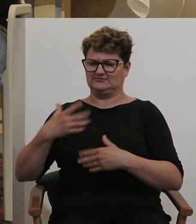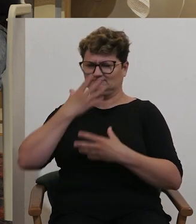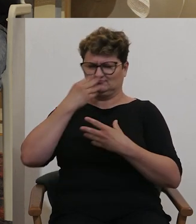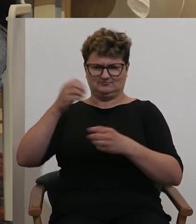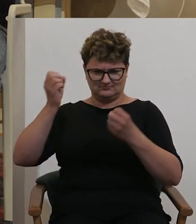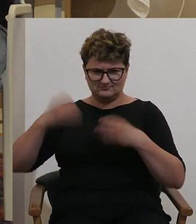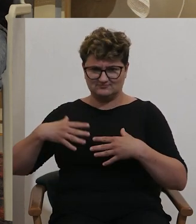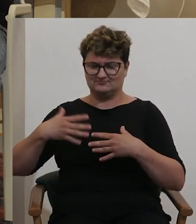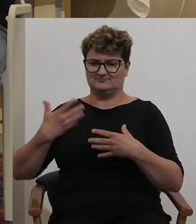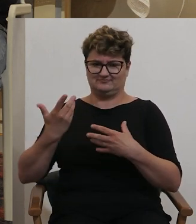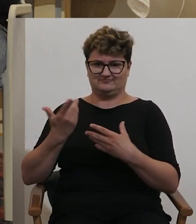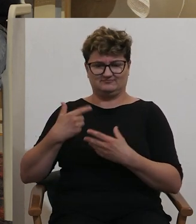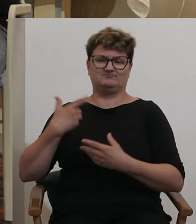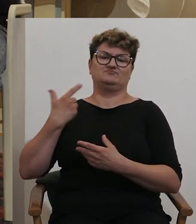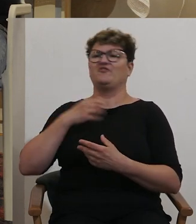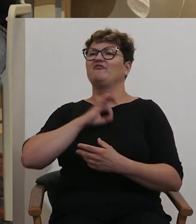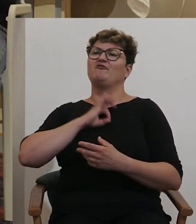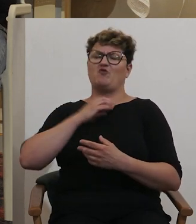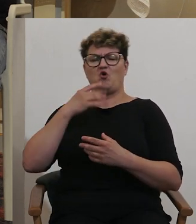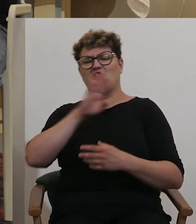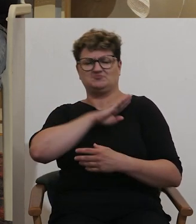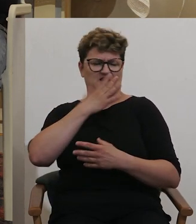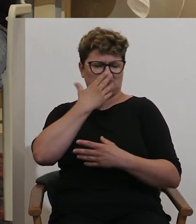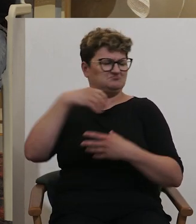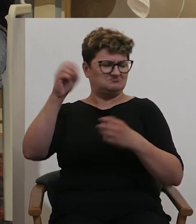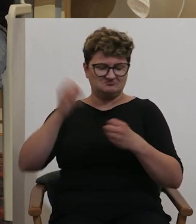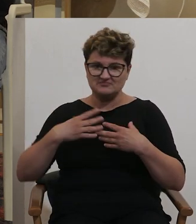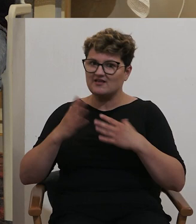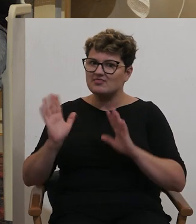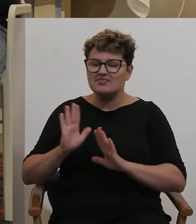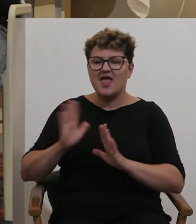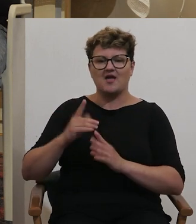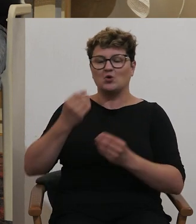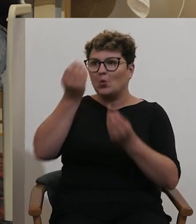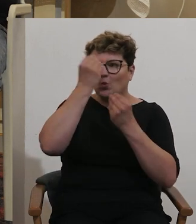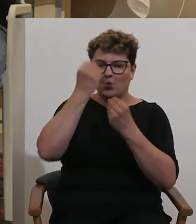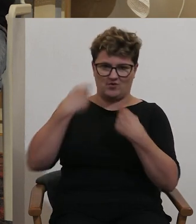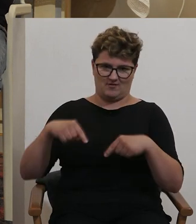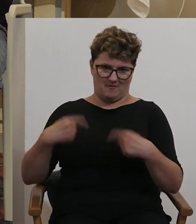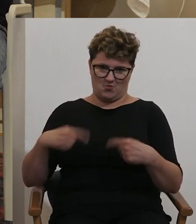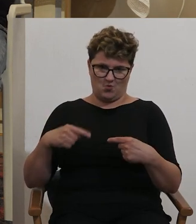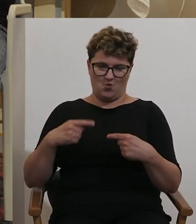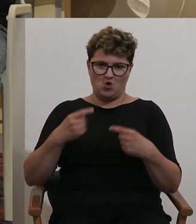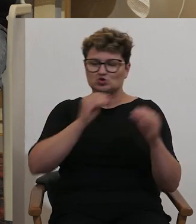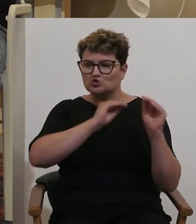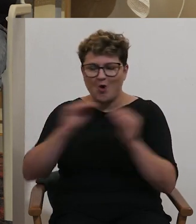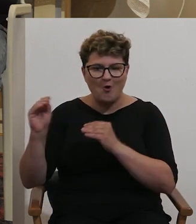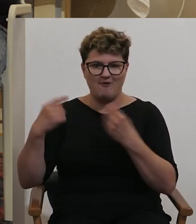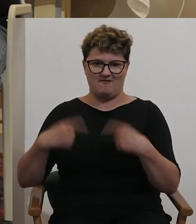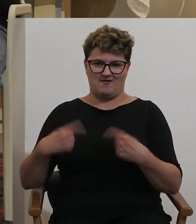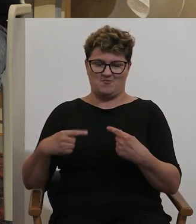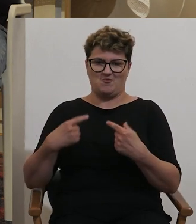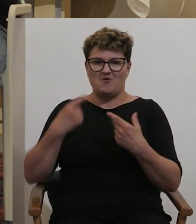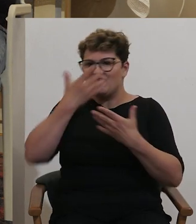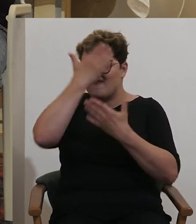i szli do walki z pogardą śmierci, tylko że byli niewyszkoleni. Oni po prostu nie zdawali sobie